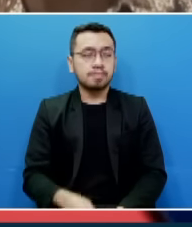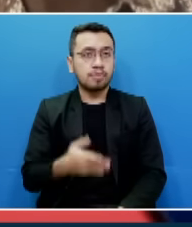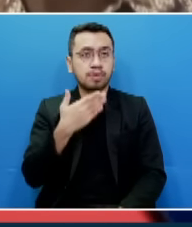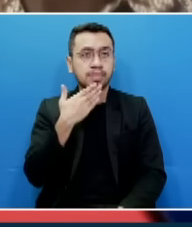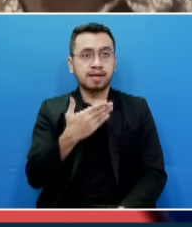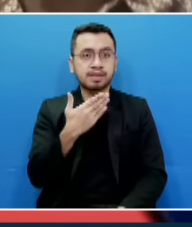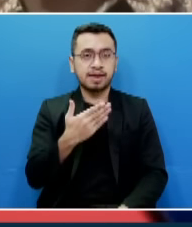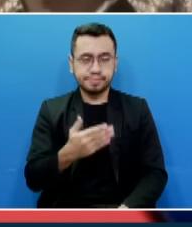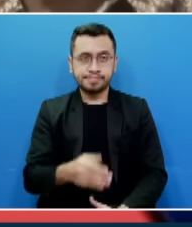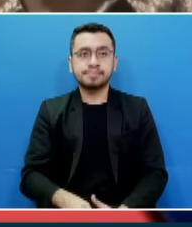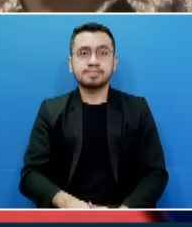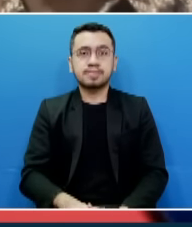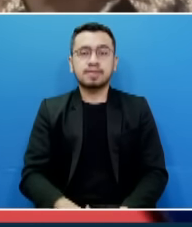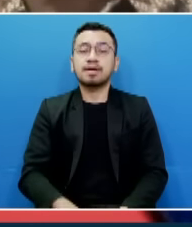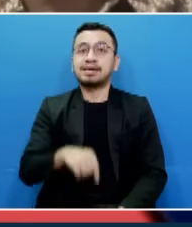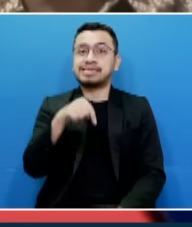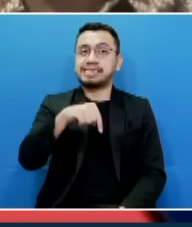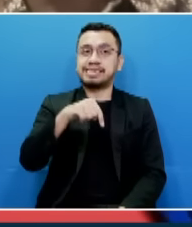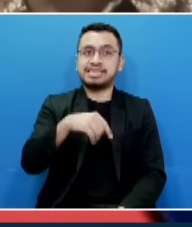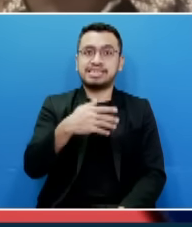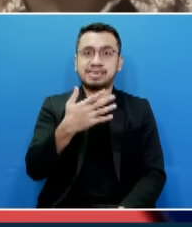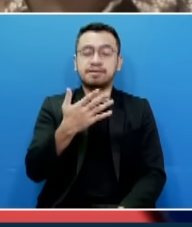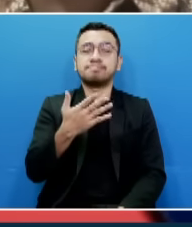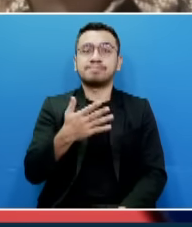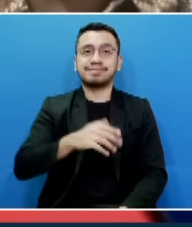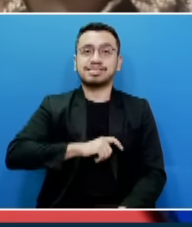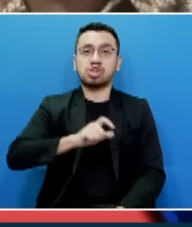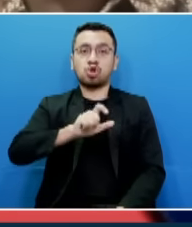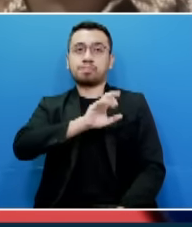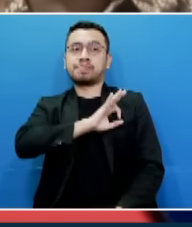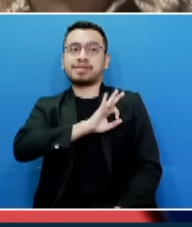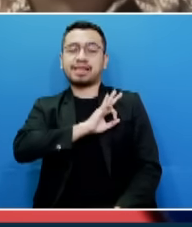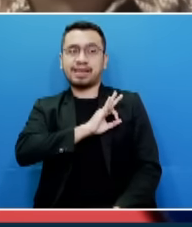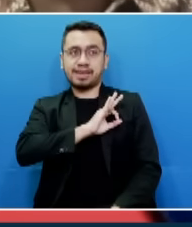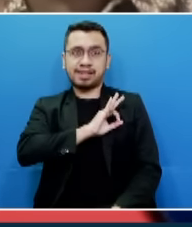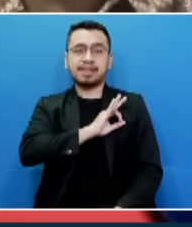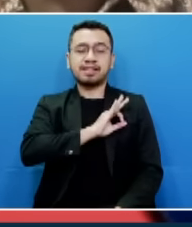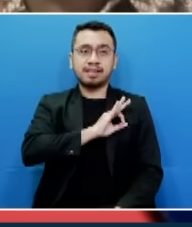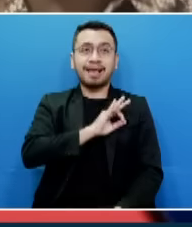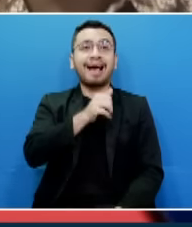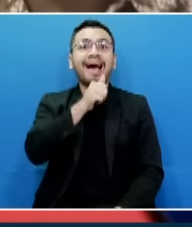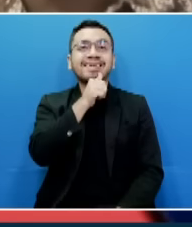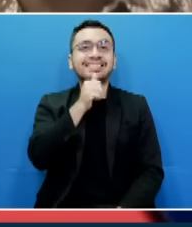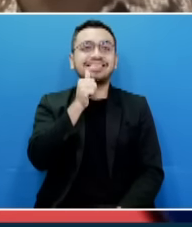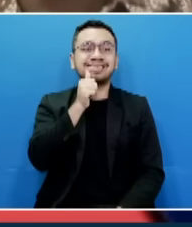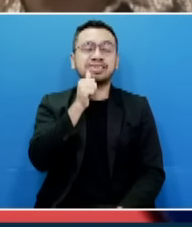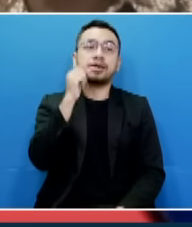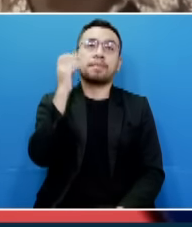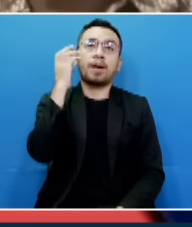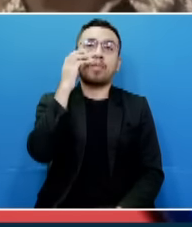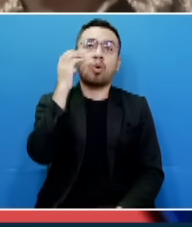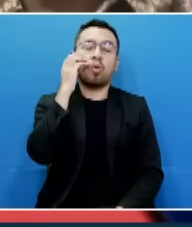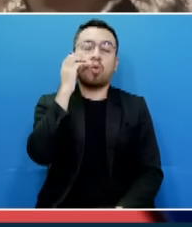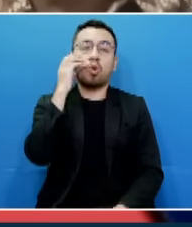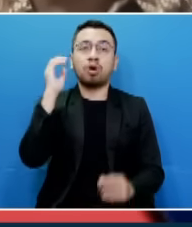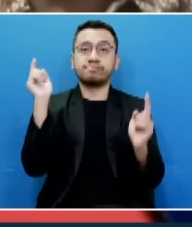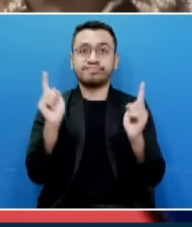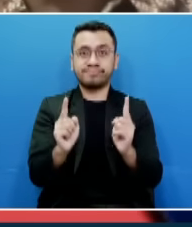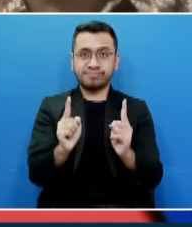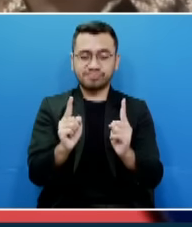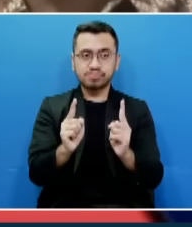tertentu enggak yang ingin disampaikan oleh masing-masing capres begitu kalau kita lihat di sini antara Anis dan juga Prabowo Subianto ini mengingat